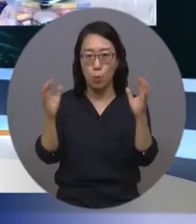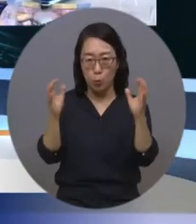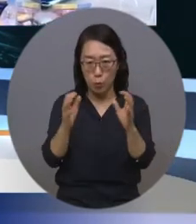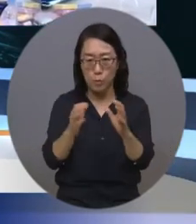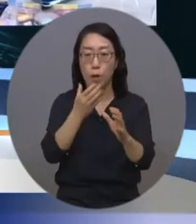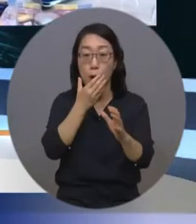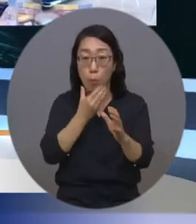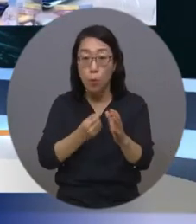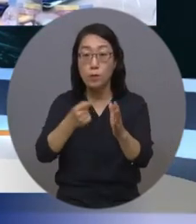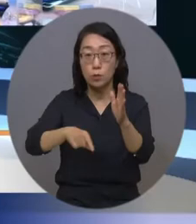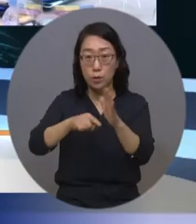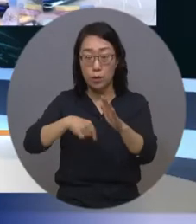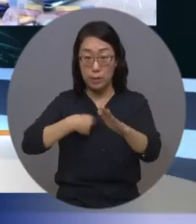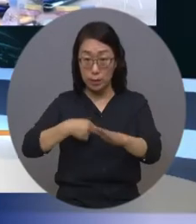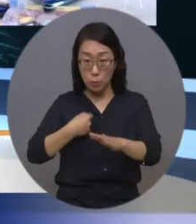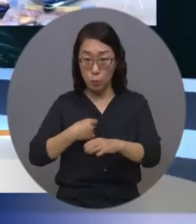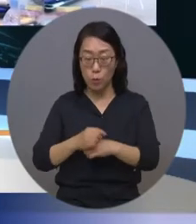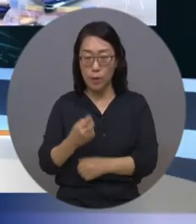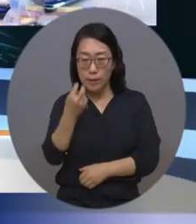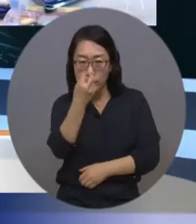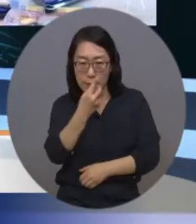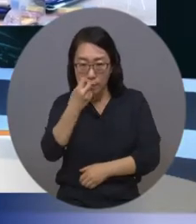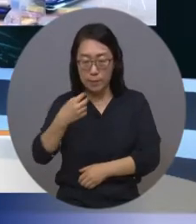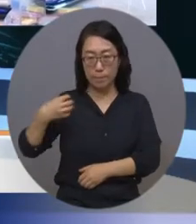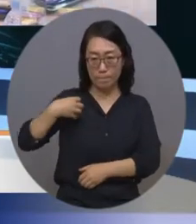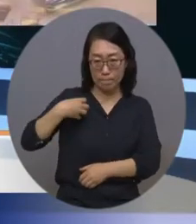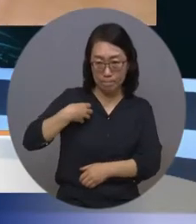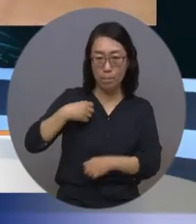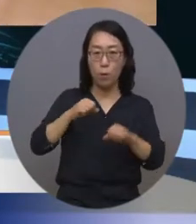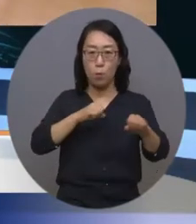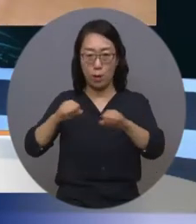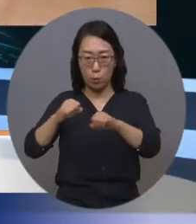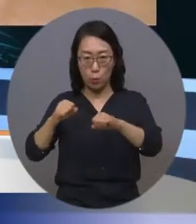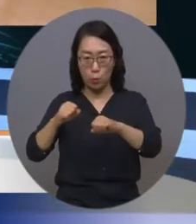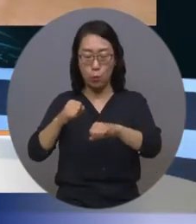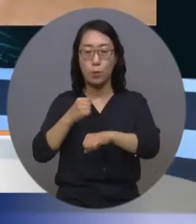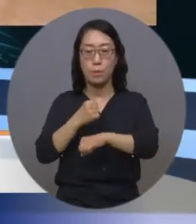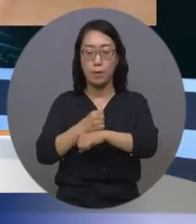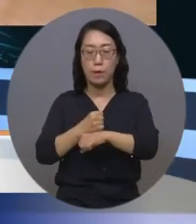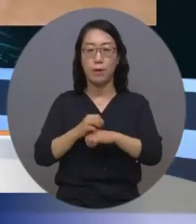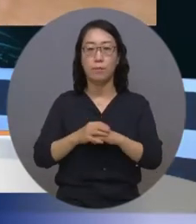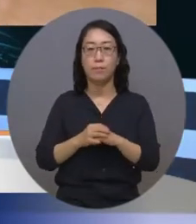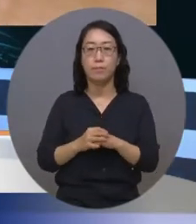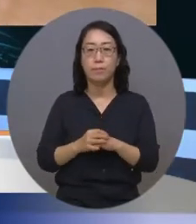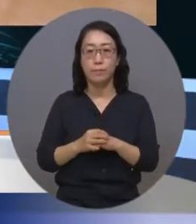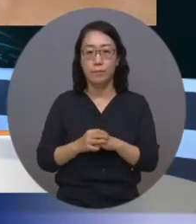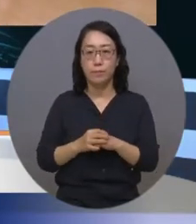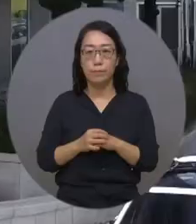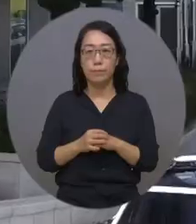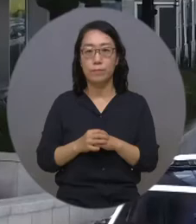위해 주민이 스스로 지킴이를 자처했는데요. 자세한 소식 이영춘 기자가 전합니다.